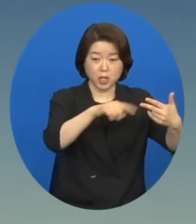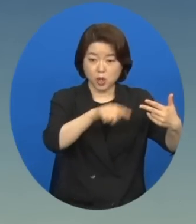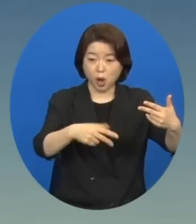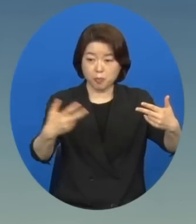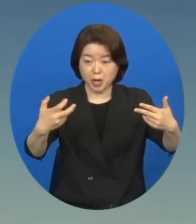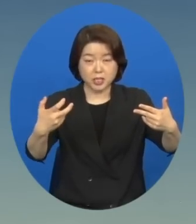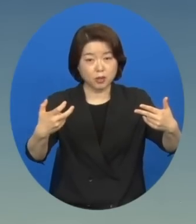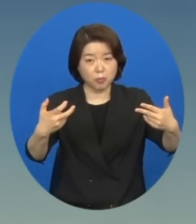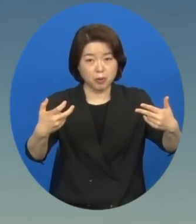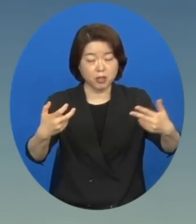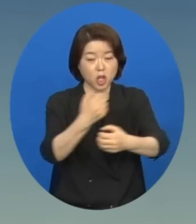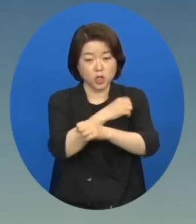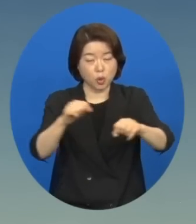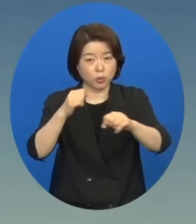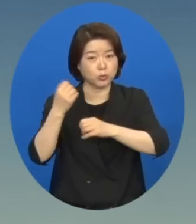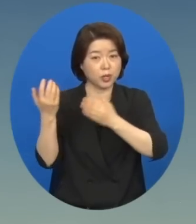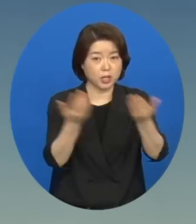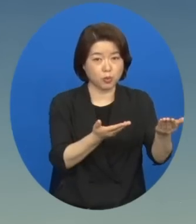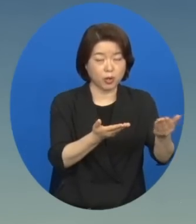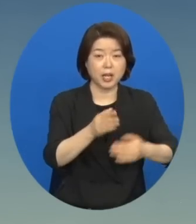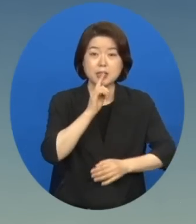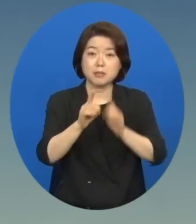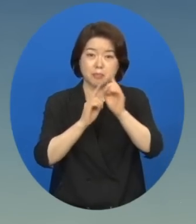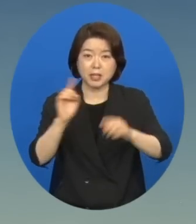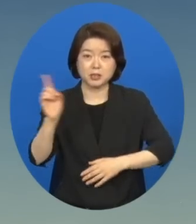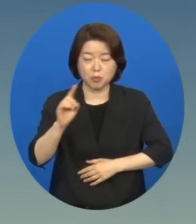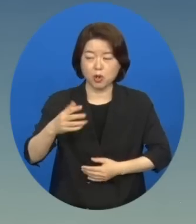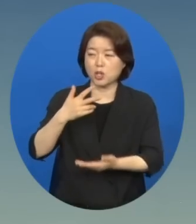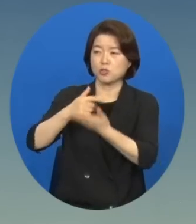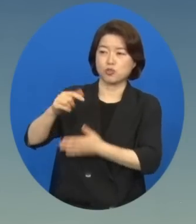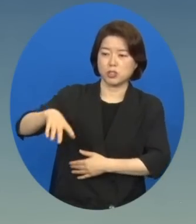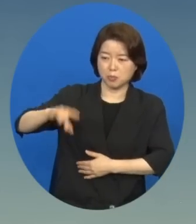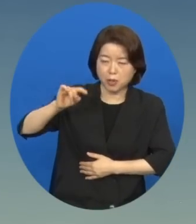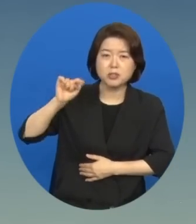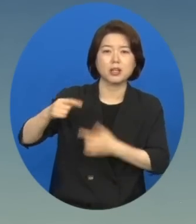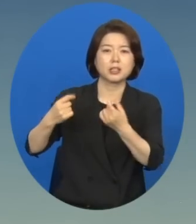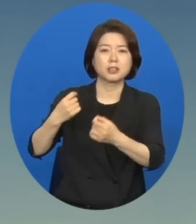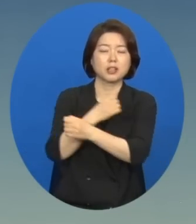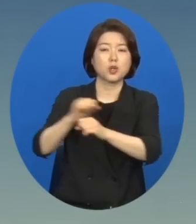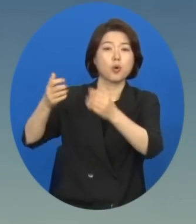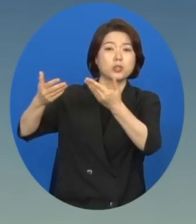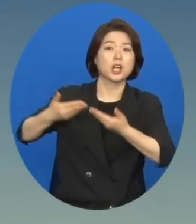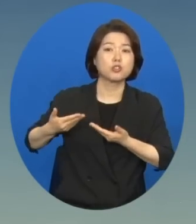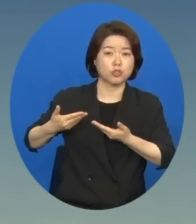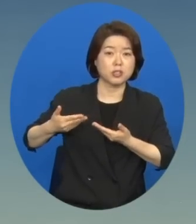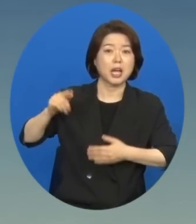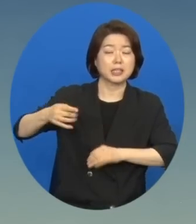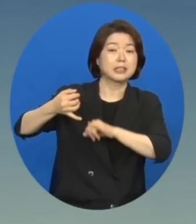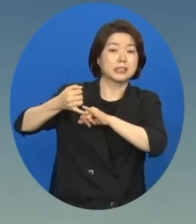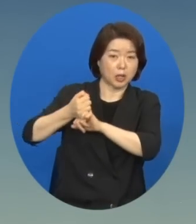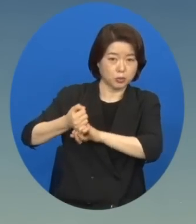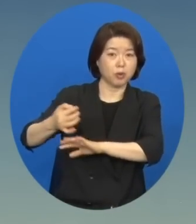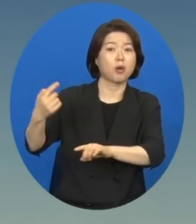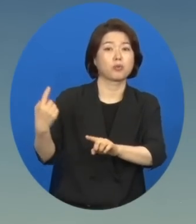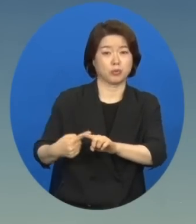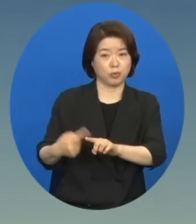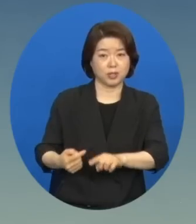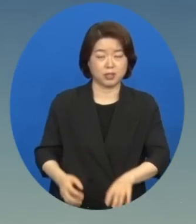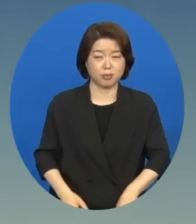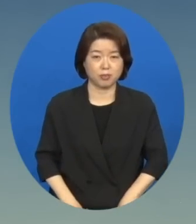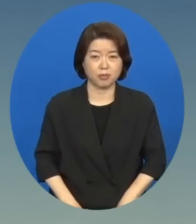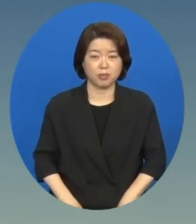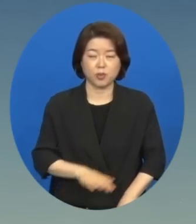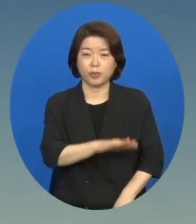7번씩 70번이라도 용서해라라고 하시는 말씀은 주님이 우리를 그렇게 용서하고 계시다고 하는 약속인 거예요.